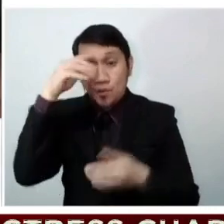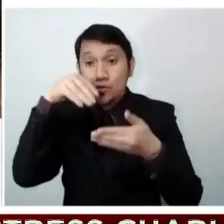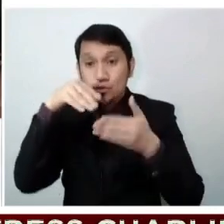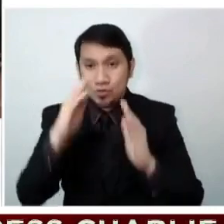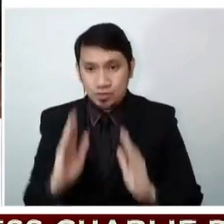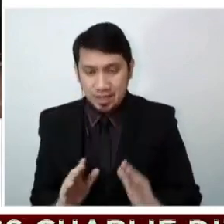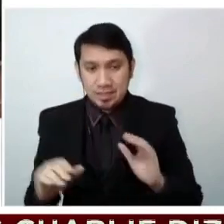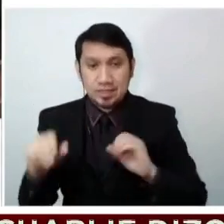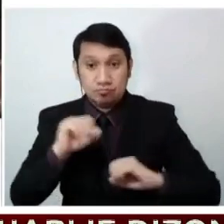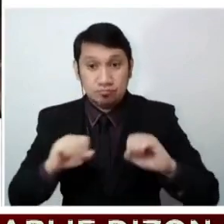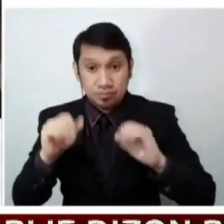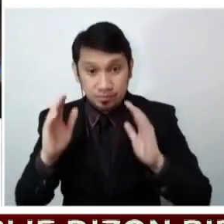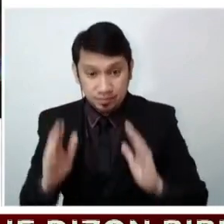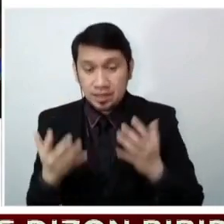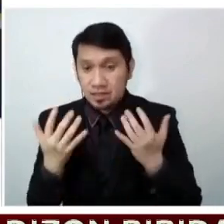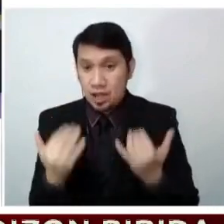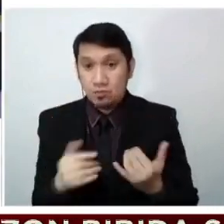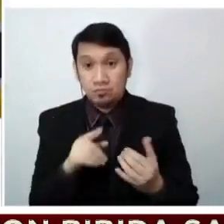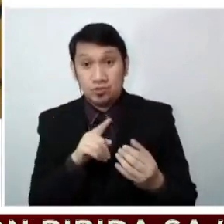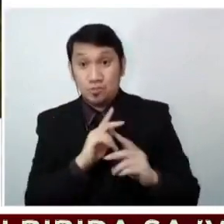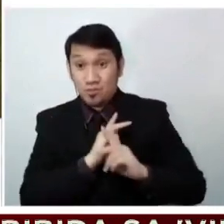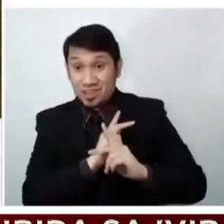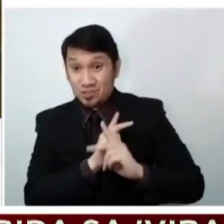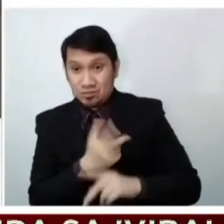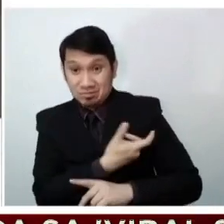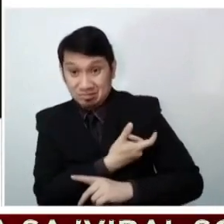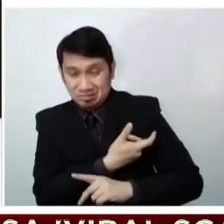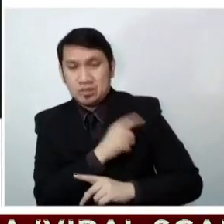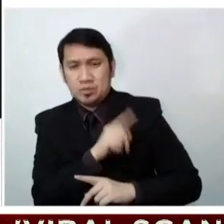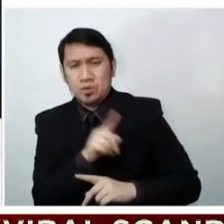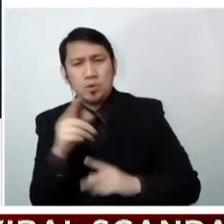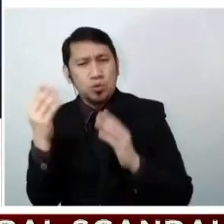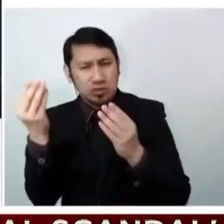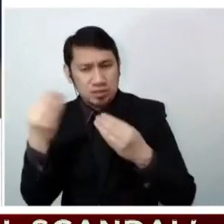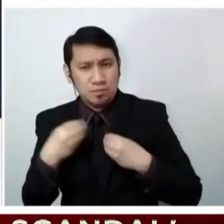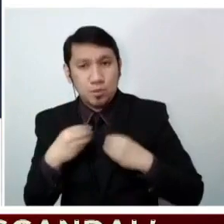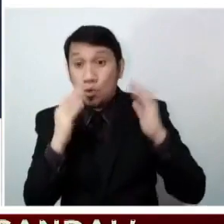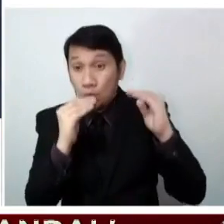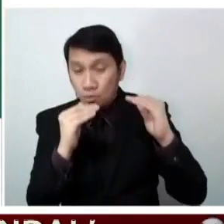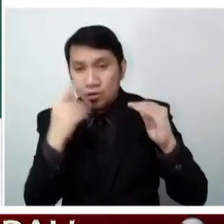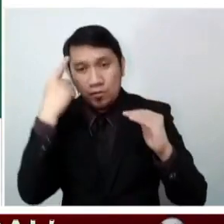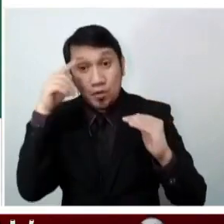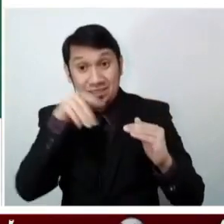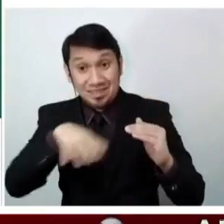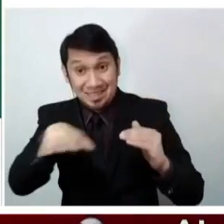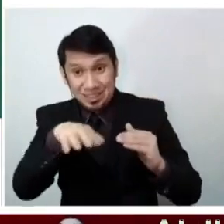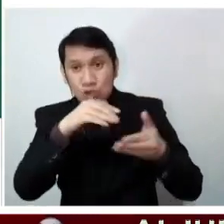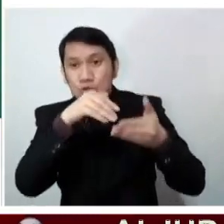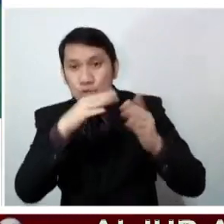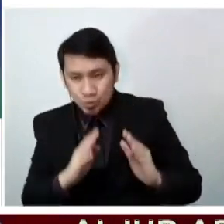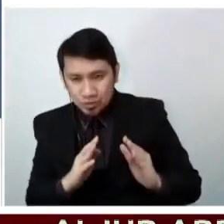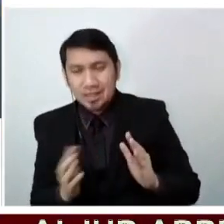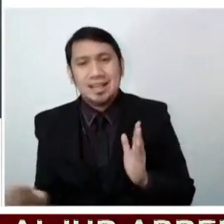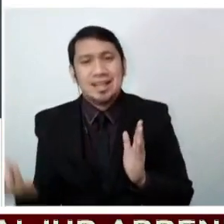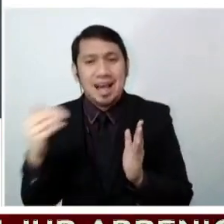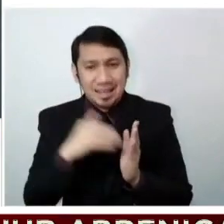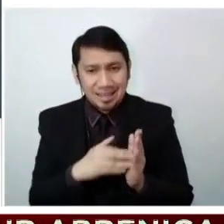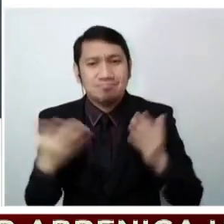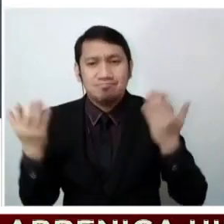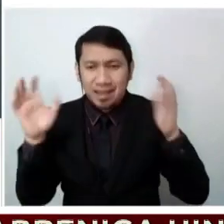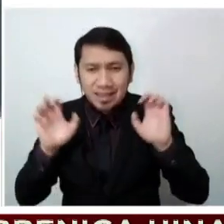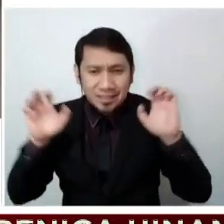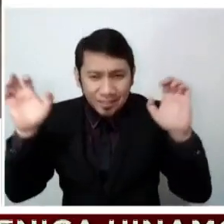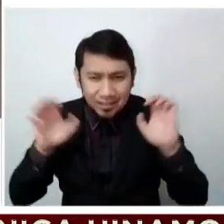athletes. Bukod sa proteksyon, hatid din ng mga bakuna ang pag-asa para sa student athletes na muli na silang makakapag-ensayo